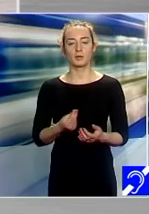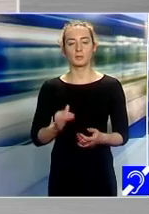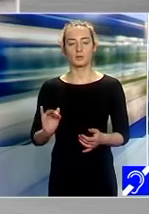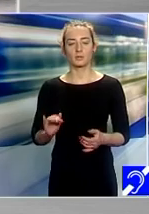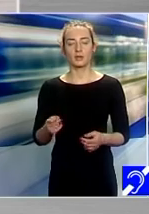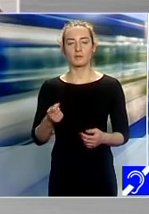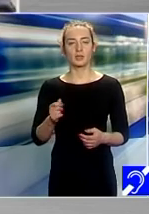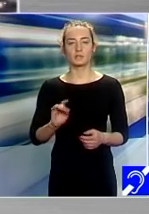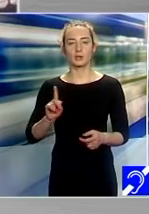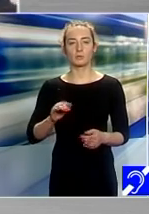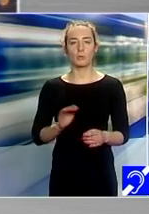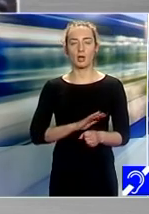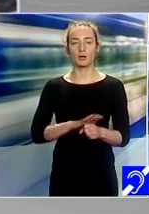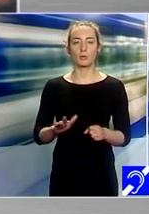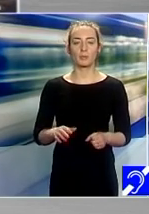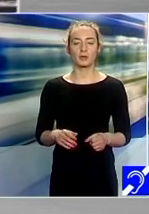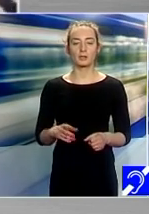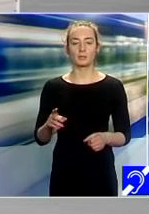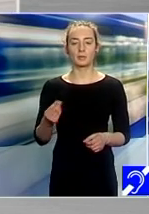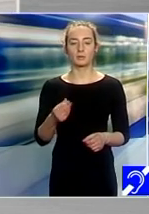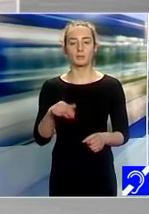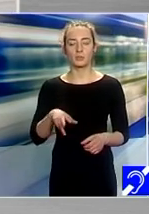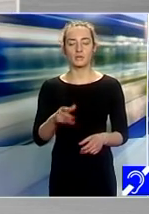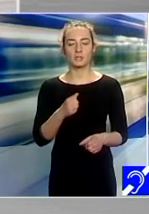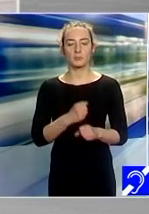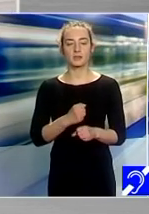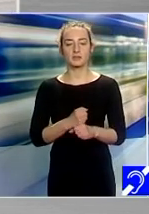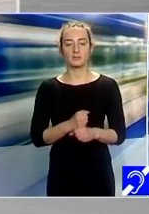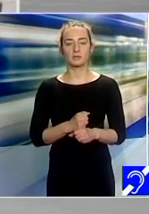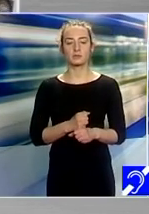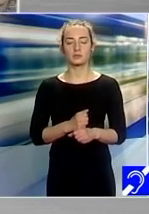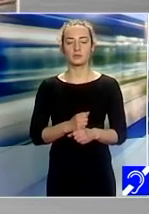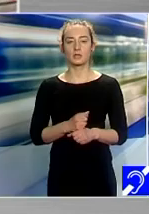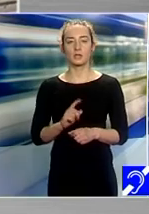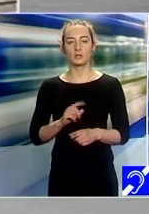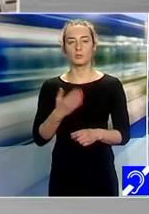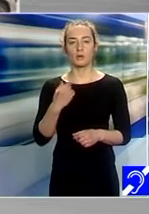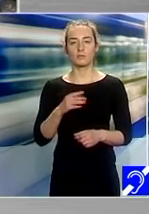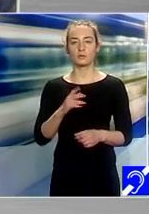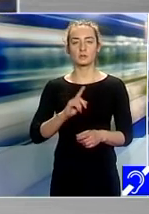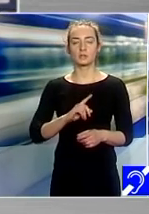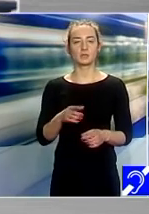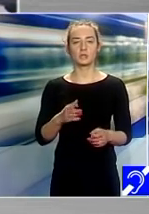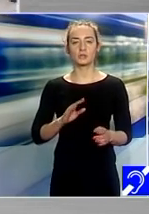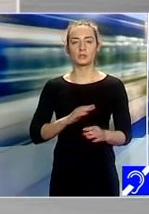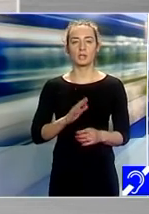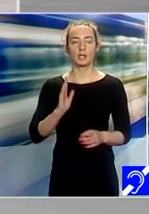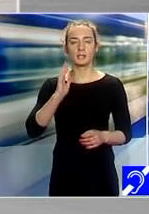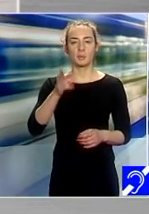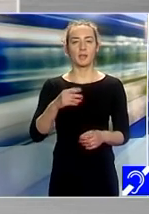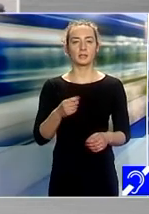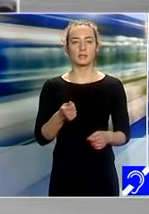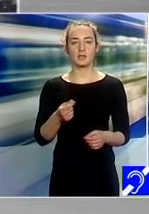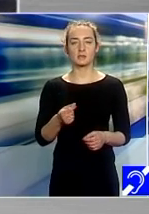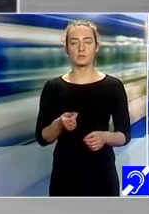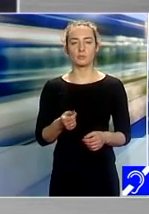Financiar nu a acoperit faptul că mergeam la servici, dar n-a fost nici departe de acea sumă